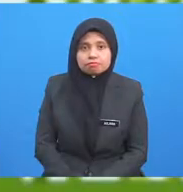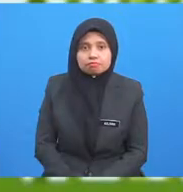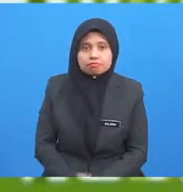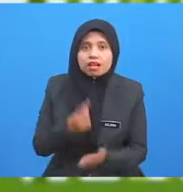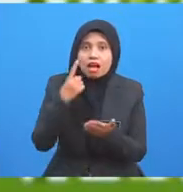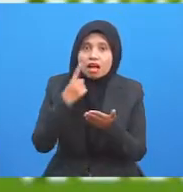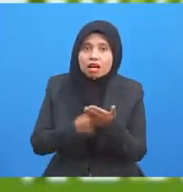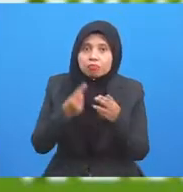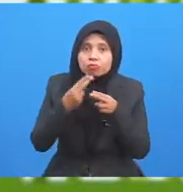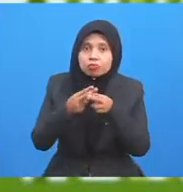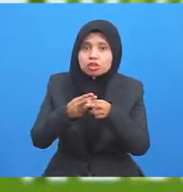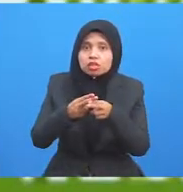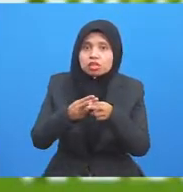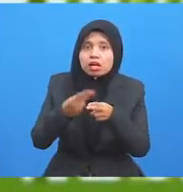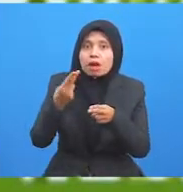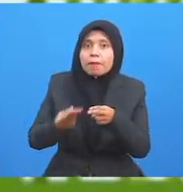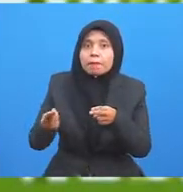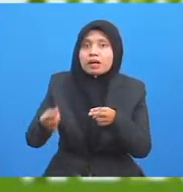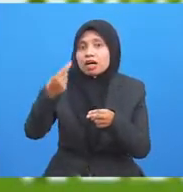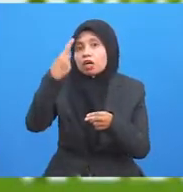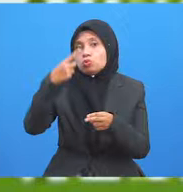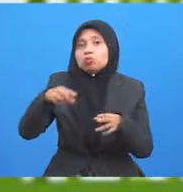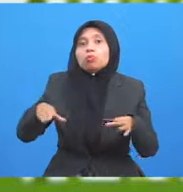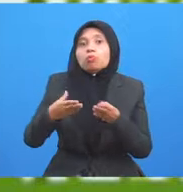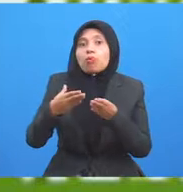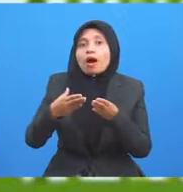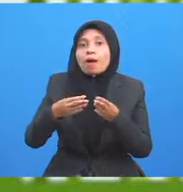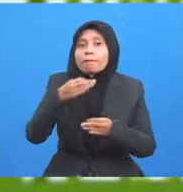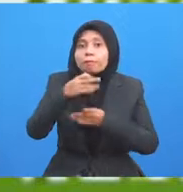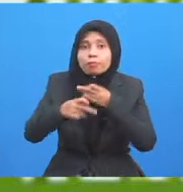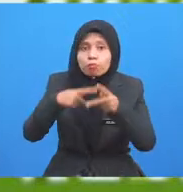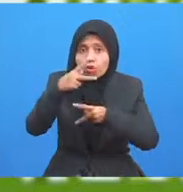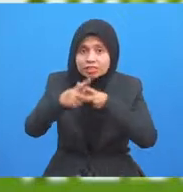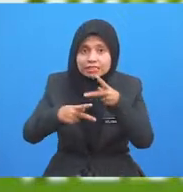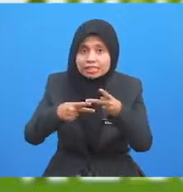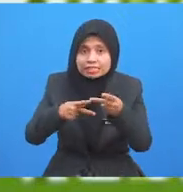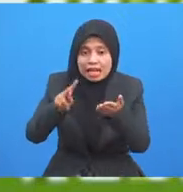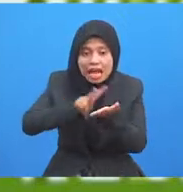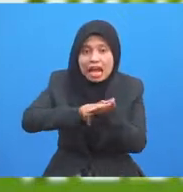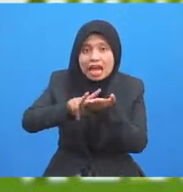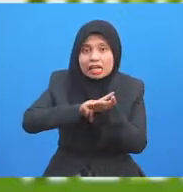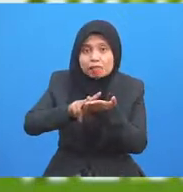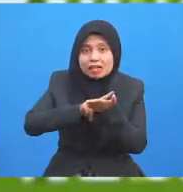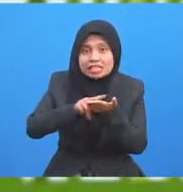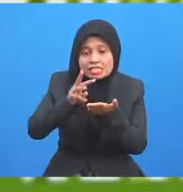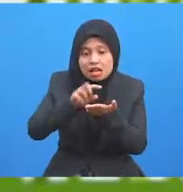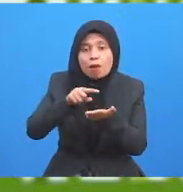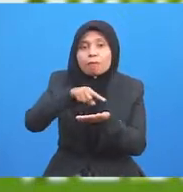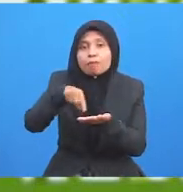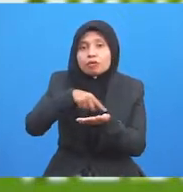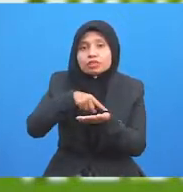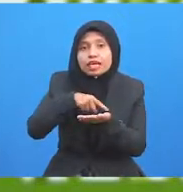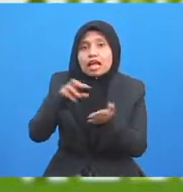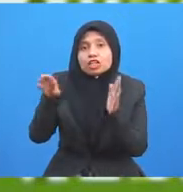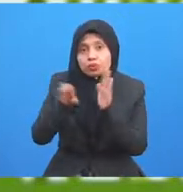Apa pula bahan yang boleh kita gunakan untuk melakukan proses kemasan terhadap model olokan yang